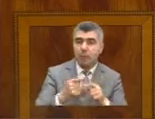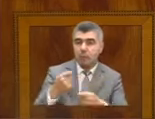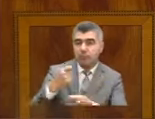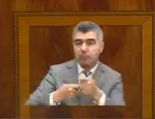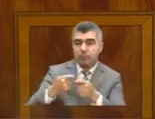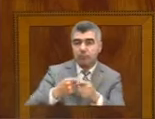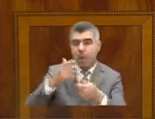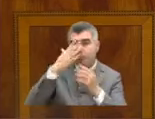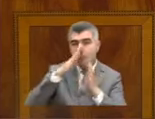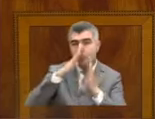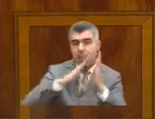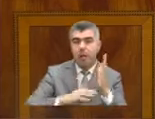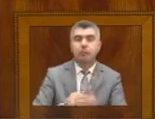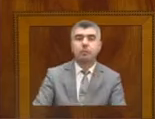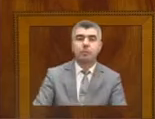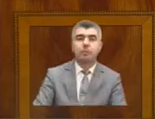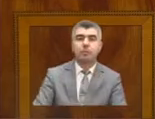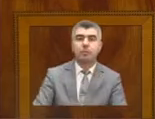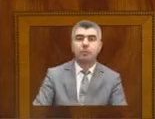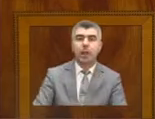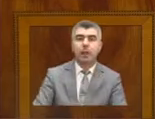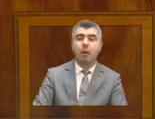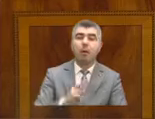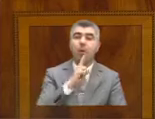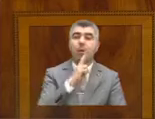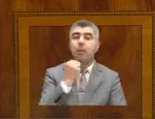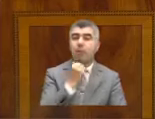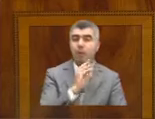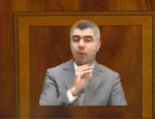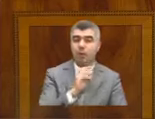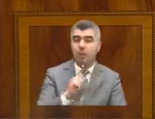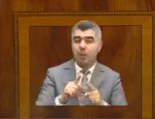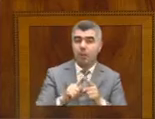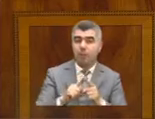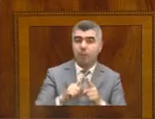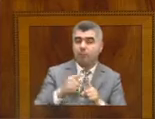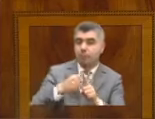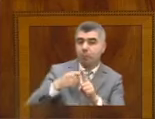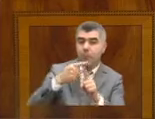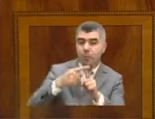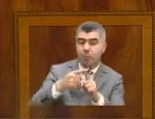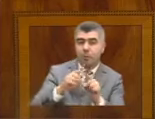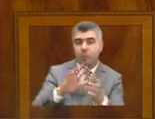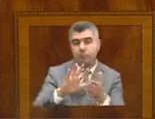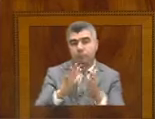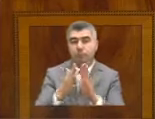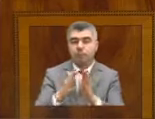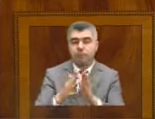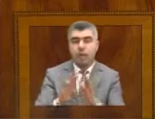الوطني، تهدف الحكومة إلى تحقيق نمو اقتصادي يقدر ب